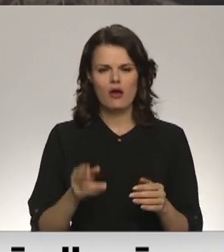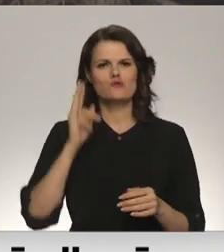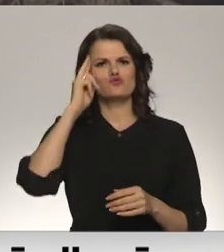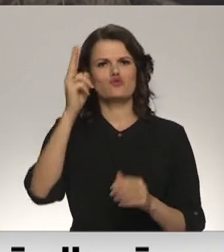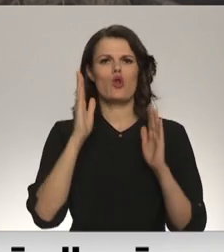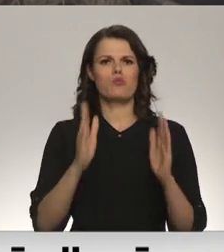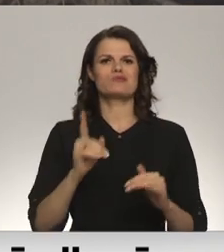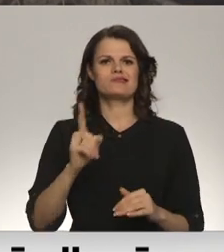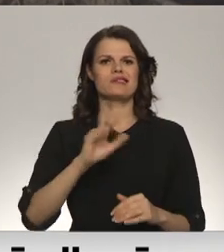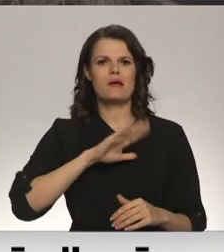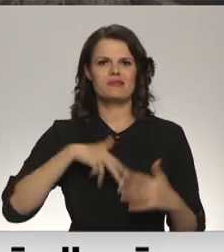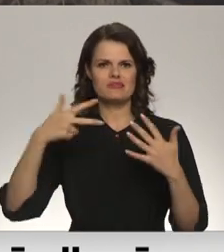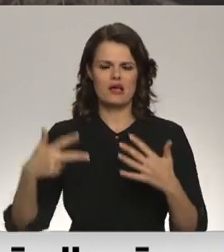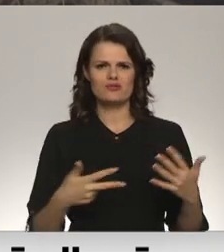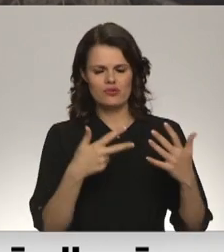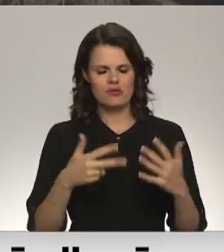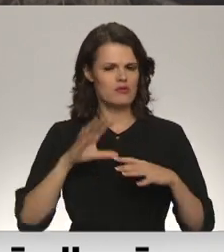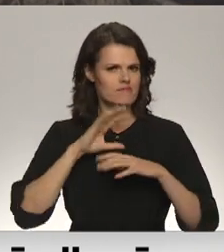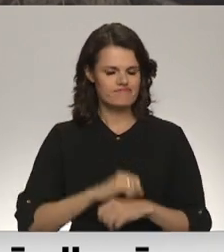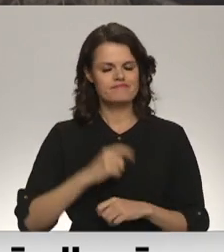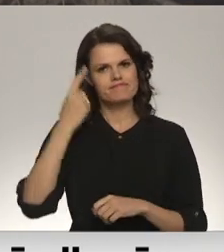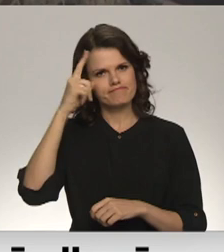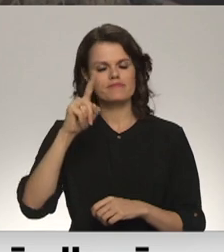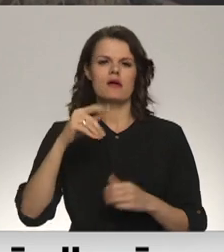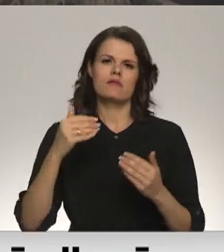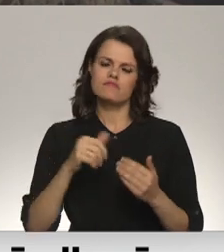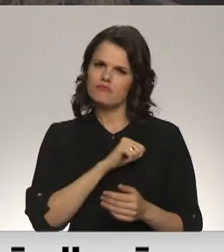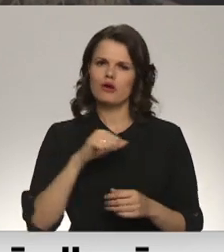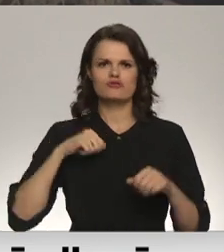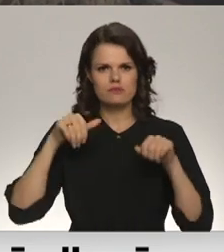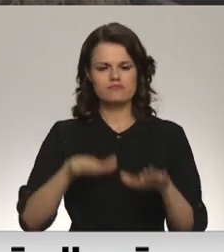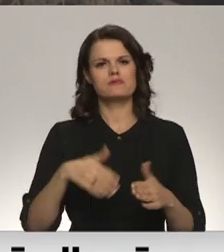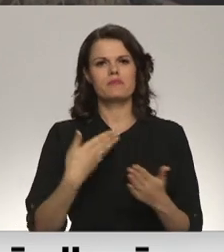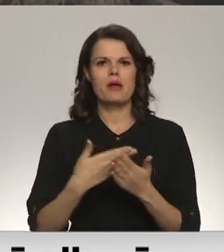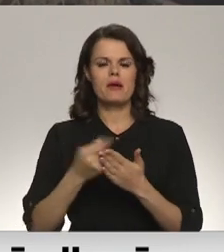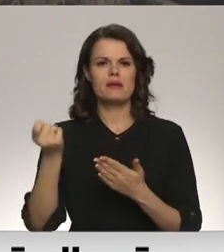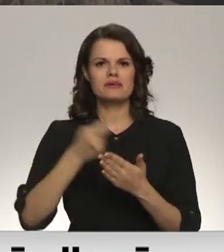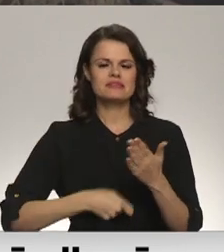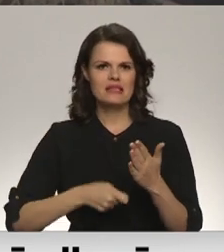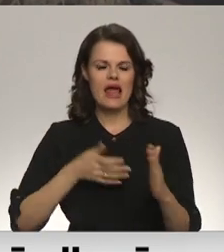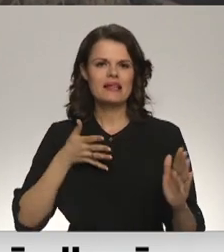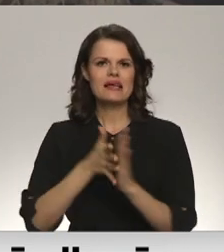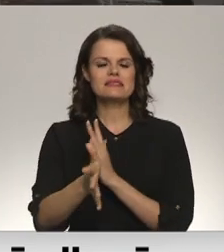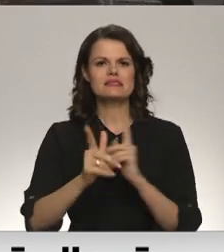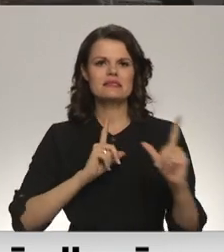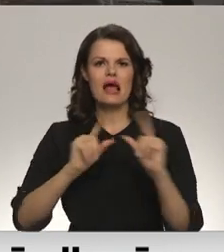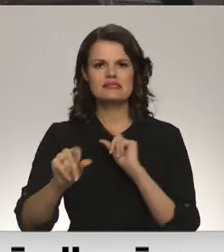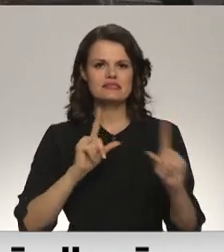kam solījumi jau sen apnikuši, gatavi ieviest kardinālus lēmumus, piemēram, slēgt tranzīta satiksmi brīvdienās.